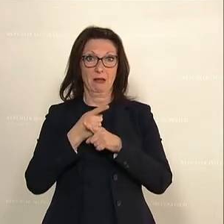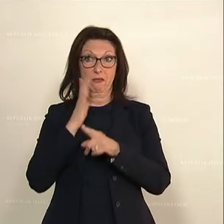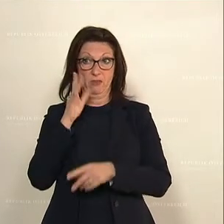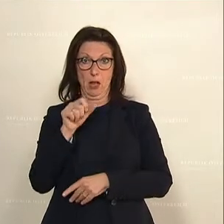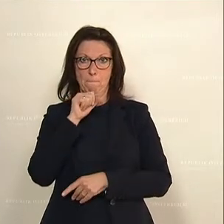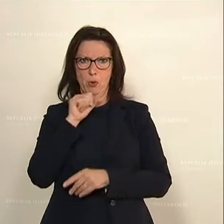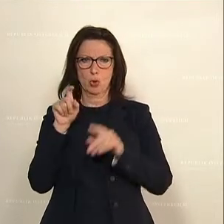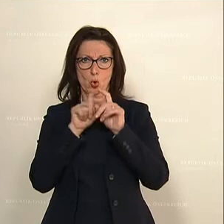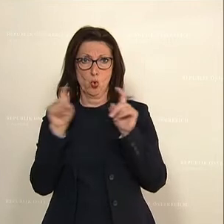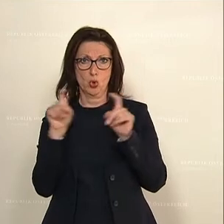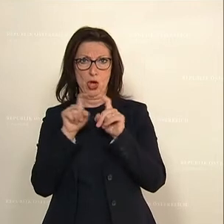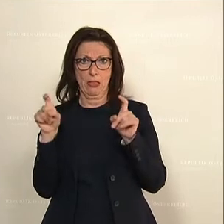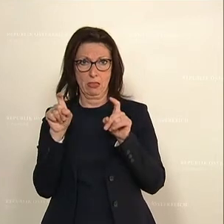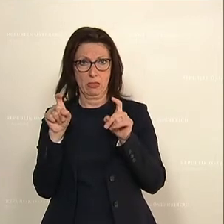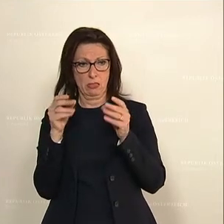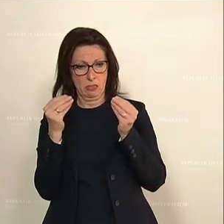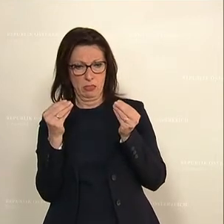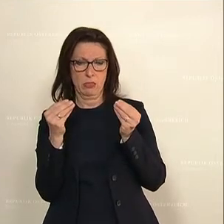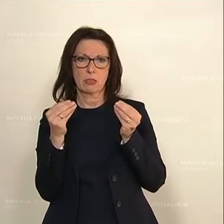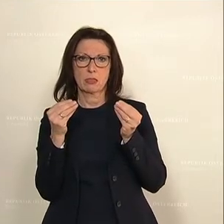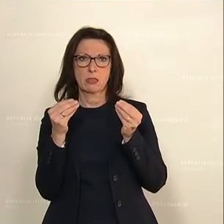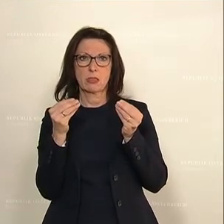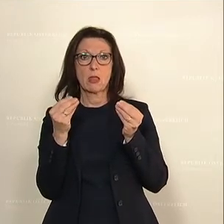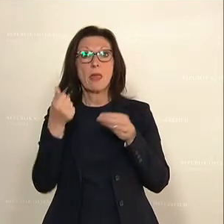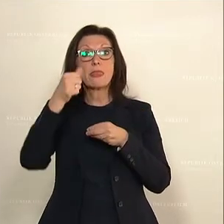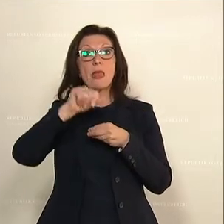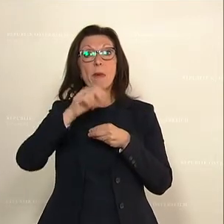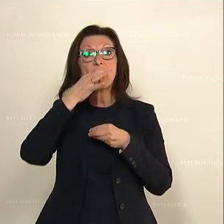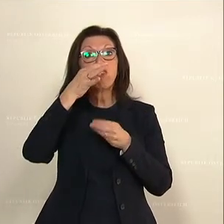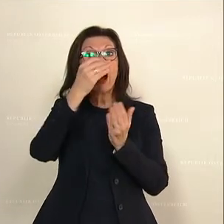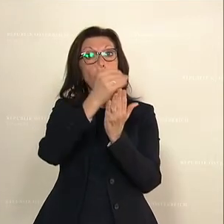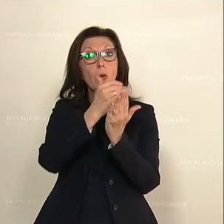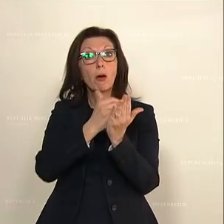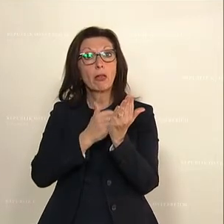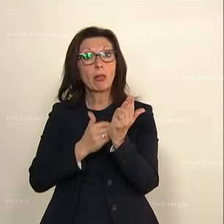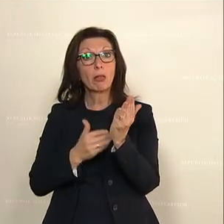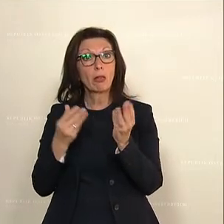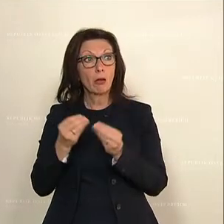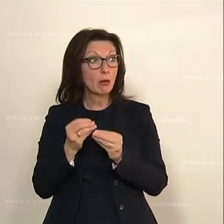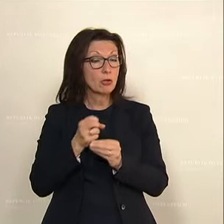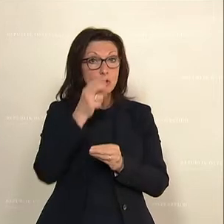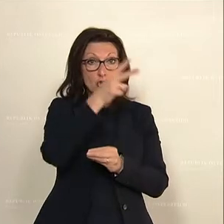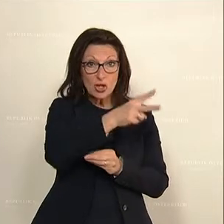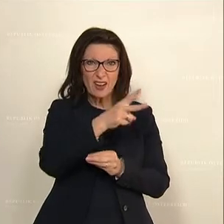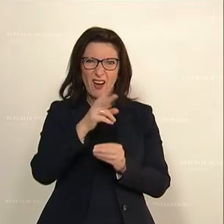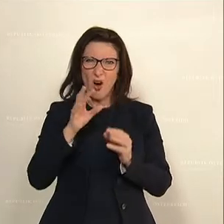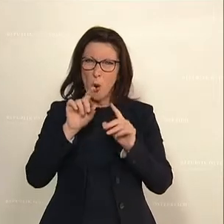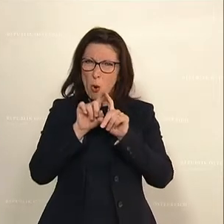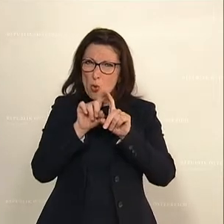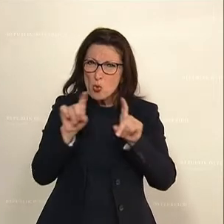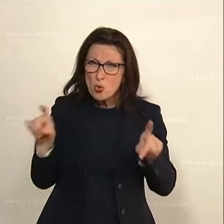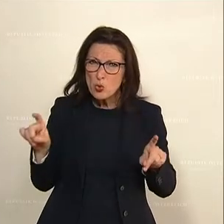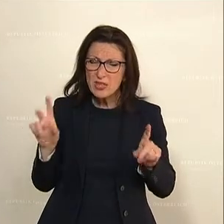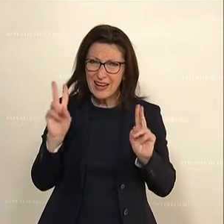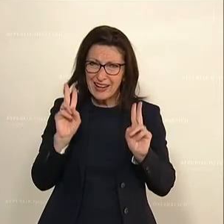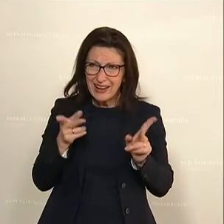ein Gutschein mit einem Fragebogen verschickt. ob der Gutschein dann letzten Endes